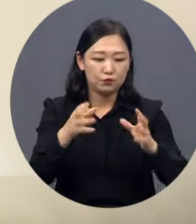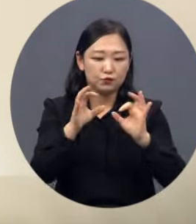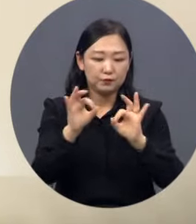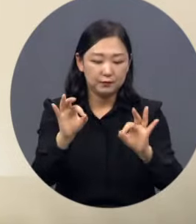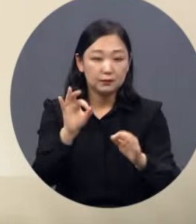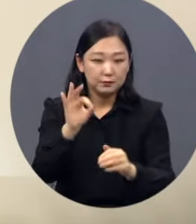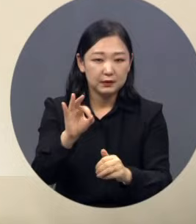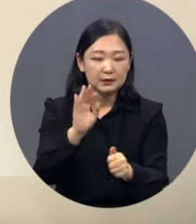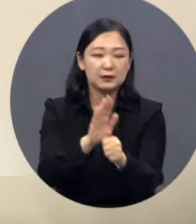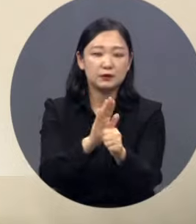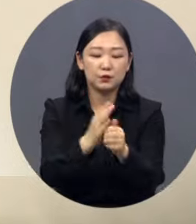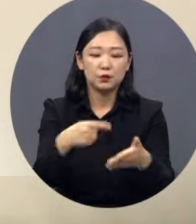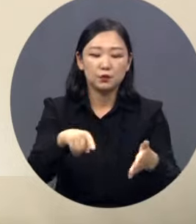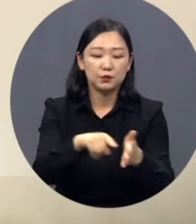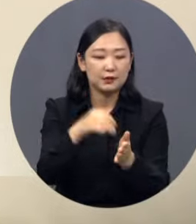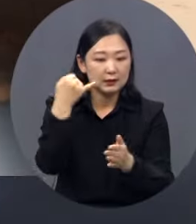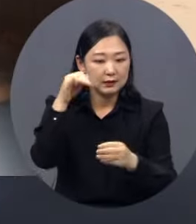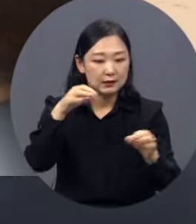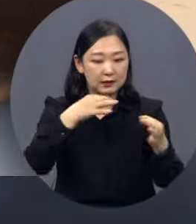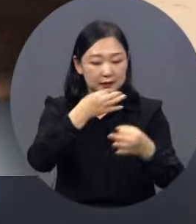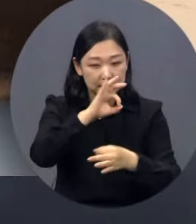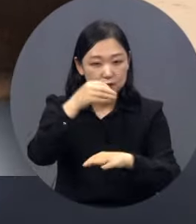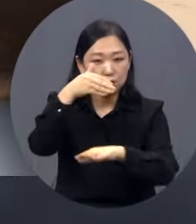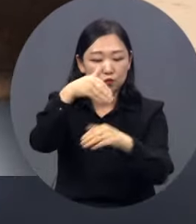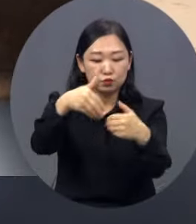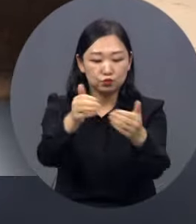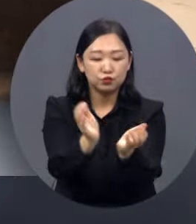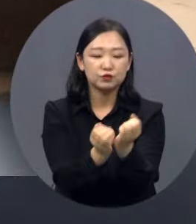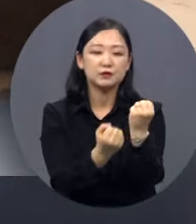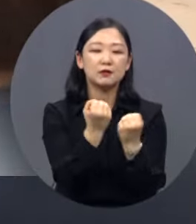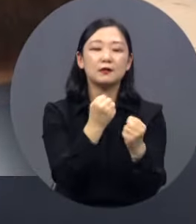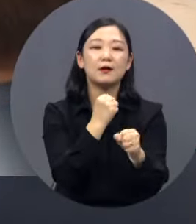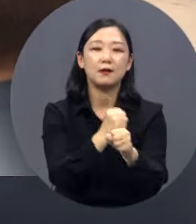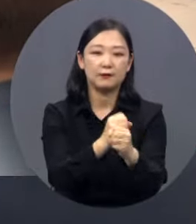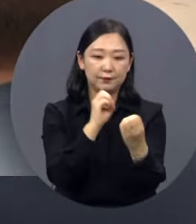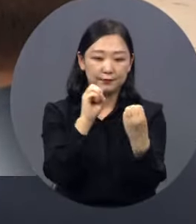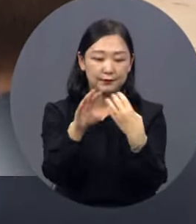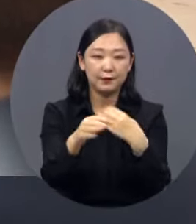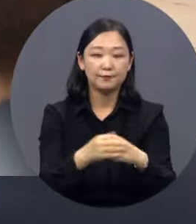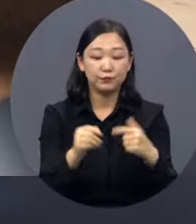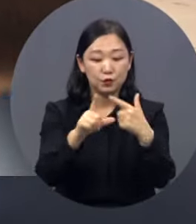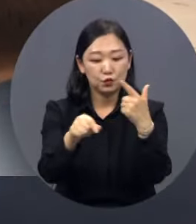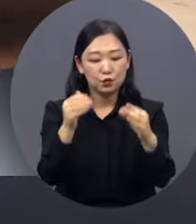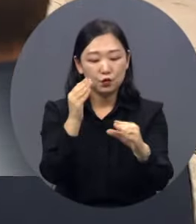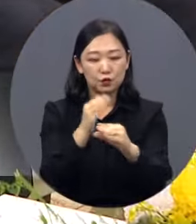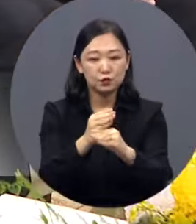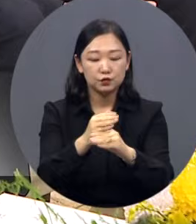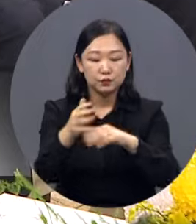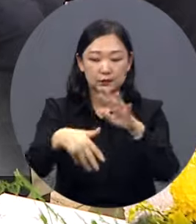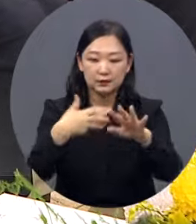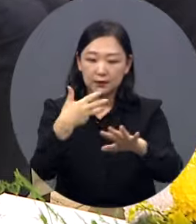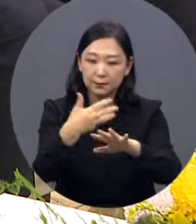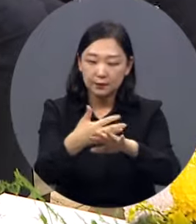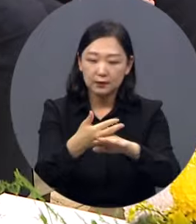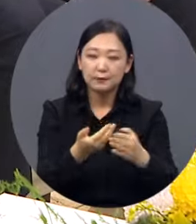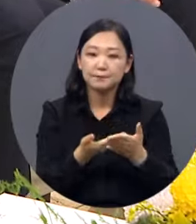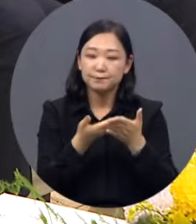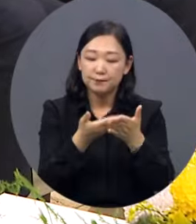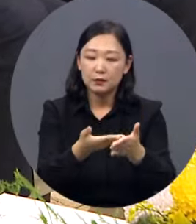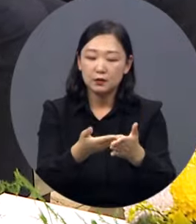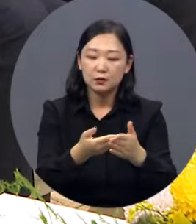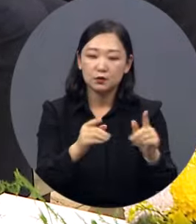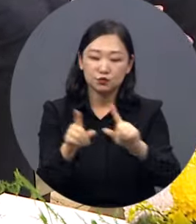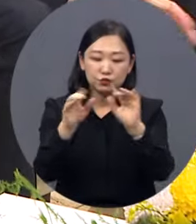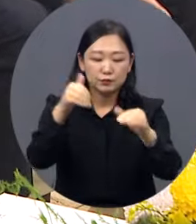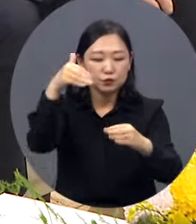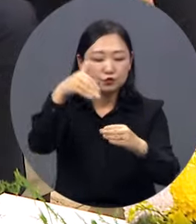위해 기재부를 설득하겠다고 밝혔습니다 오영훈 지사는 6월 중에 행정체제 개편안을 제출하겠다 주민투표를